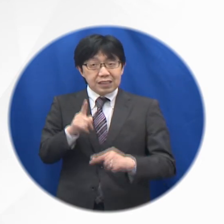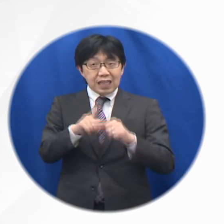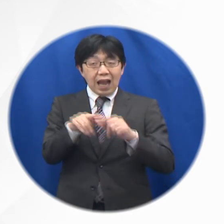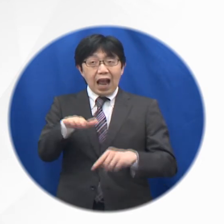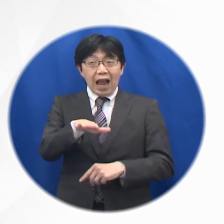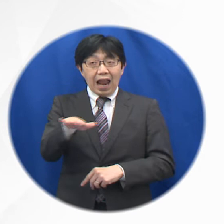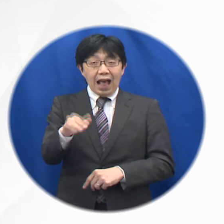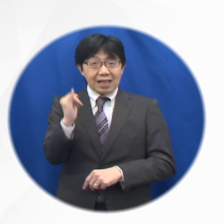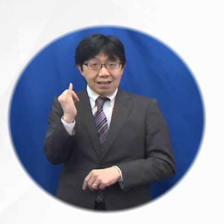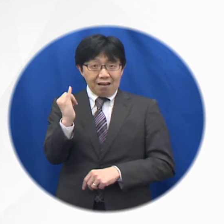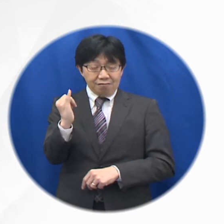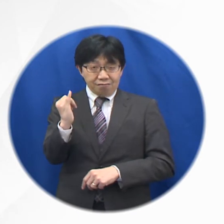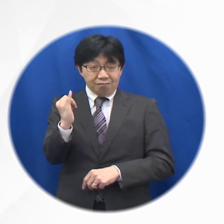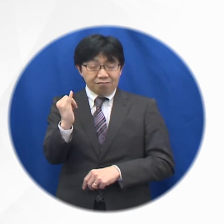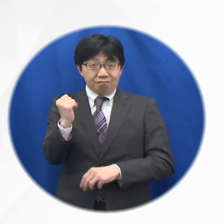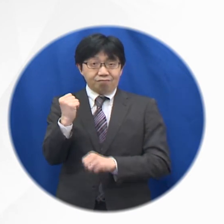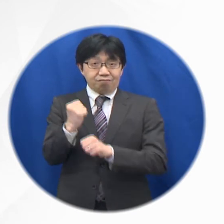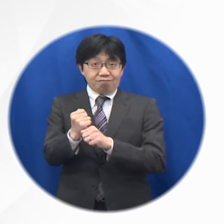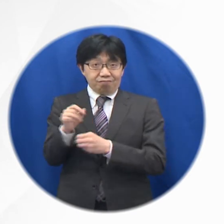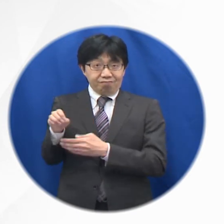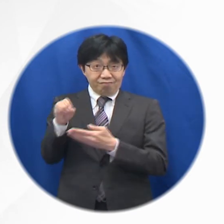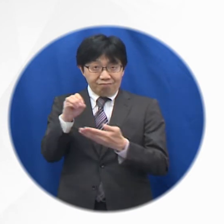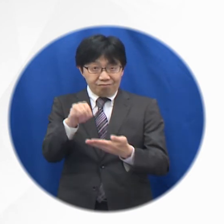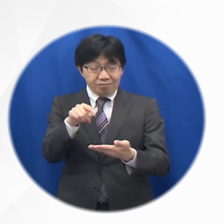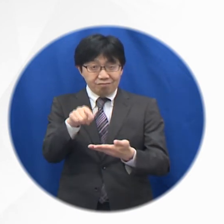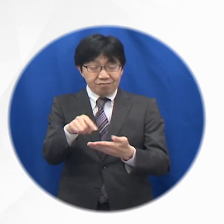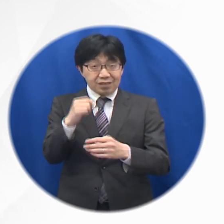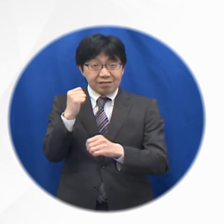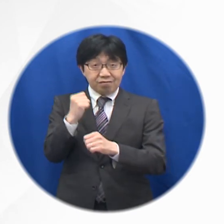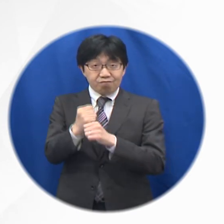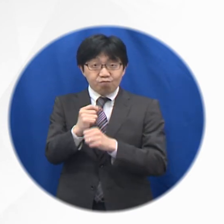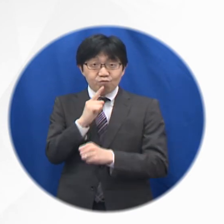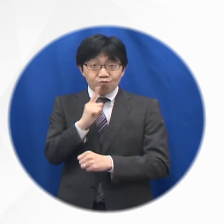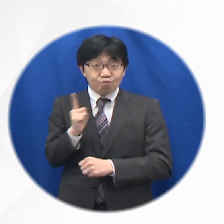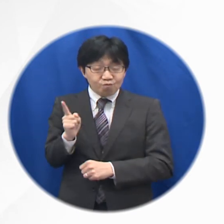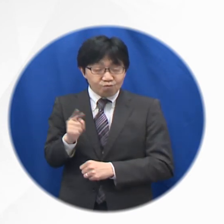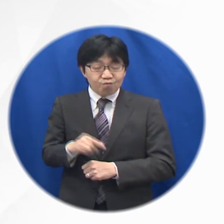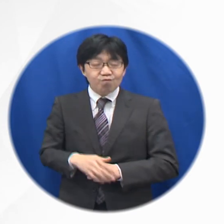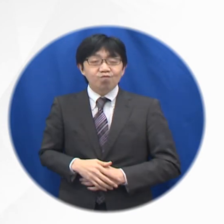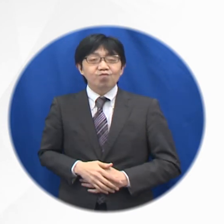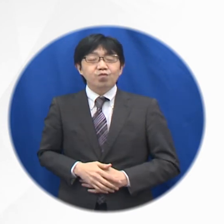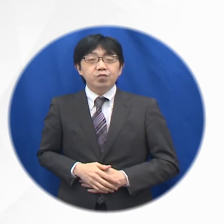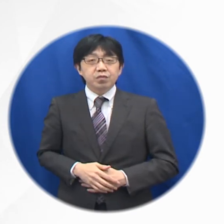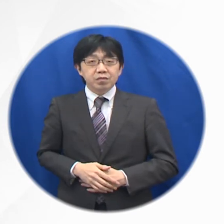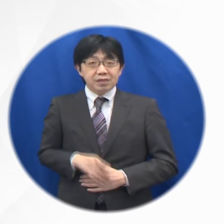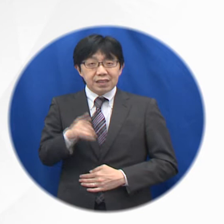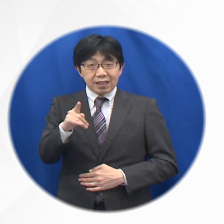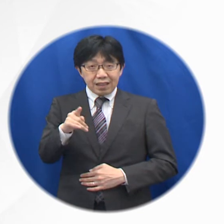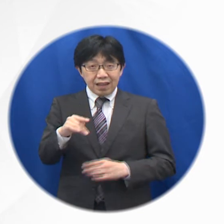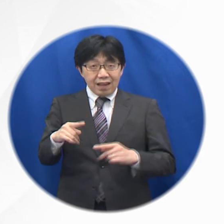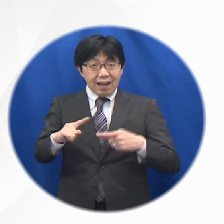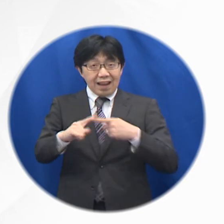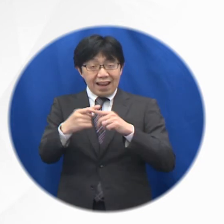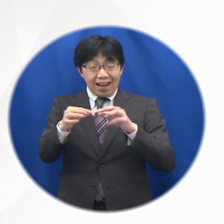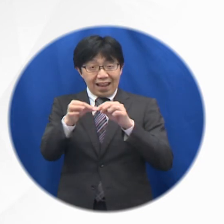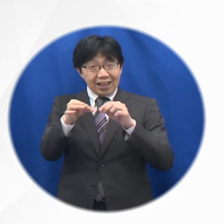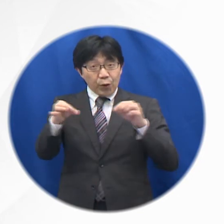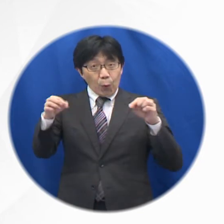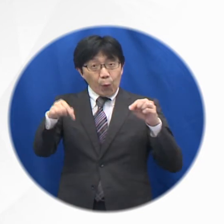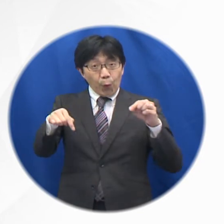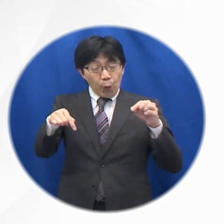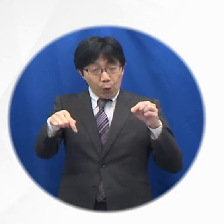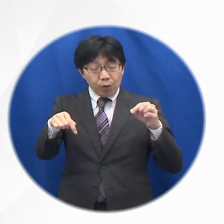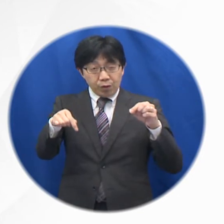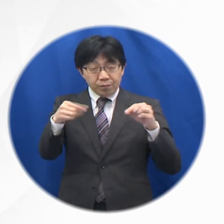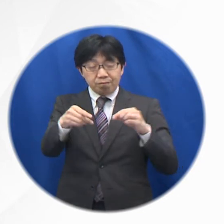よし子さんの作品です。作者の方のコメントです。 はい、 ペイトで字を書きました、